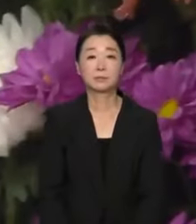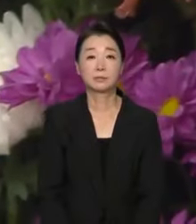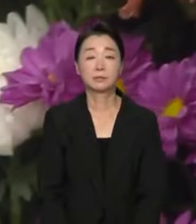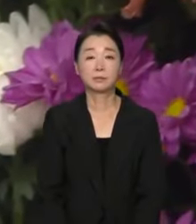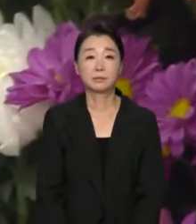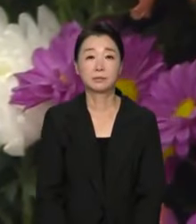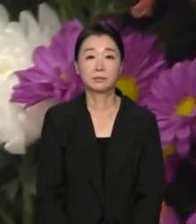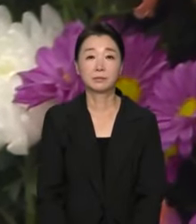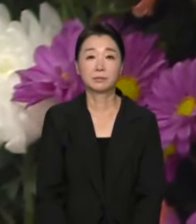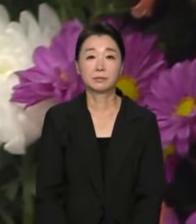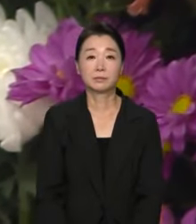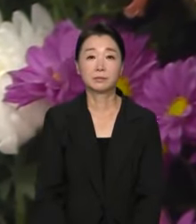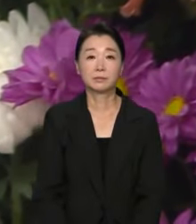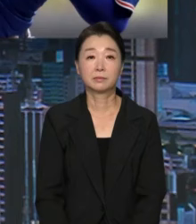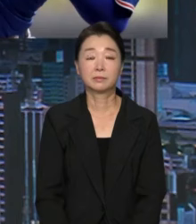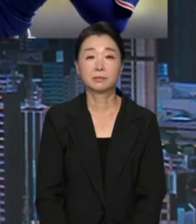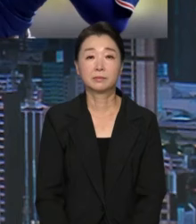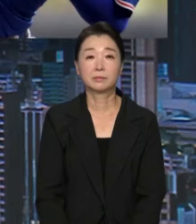윤두열입니다.